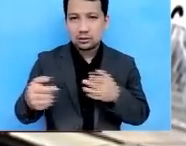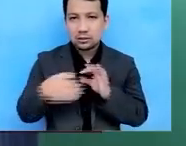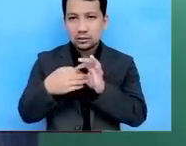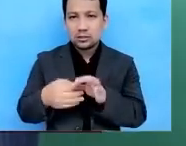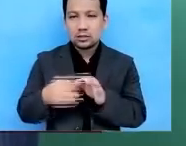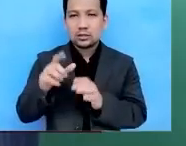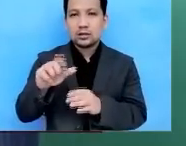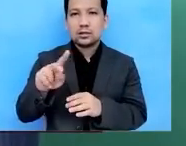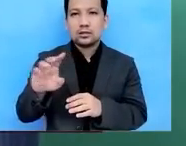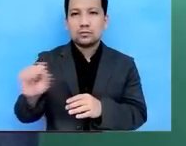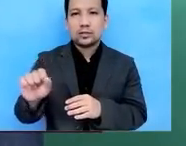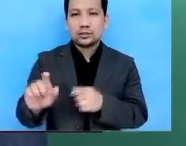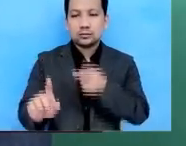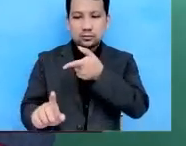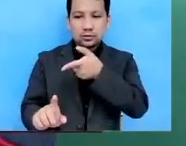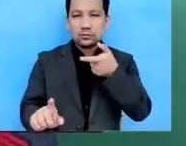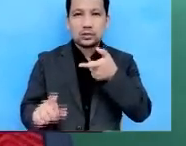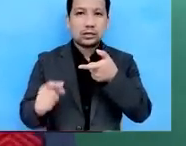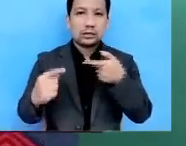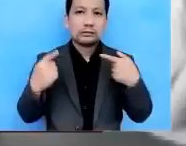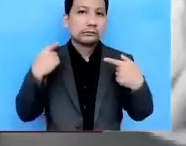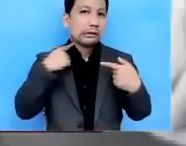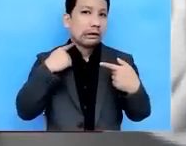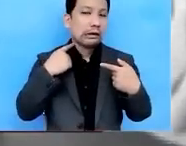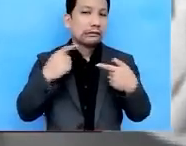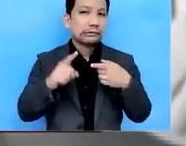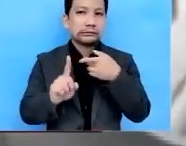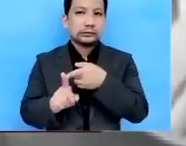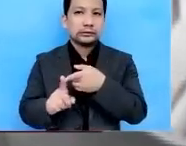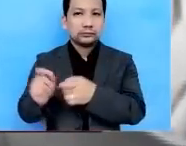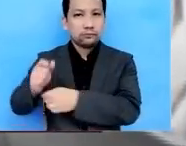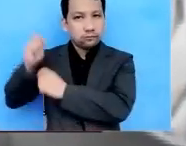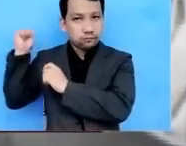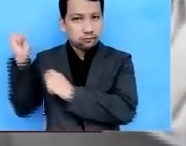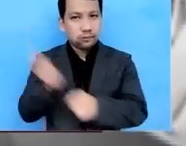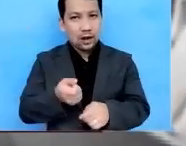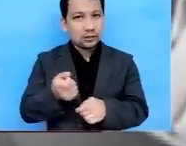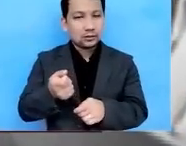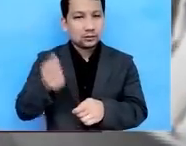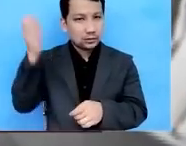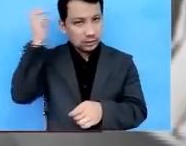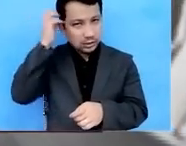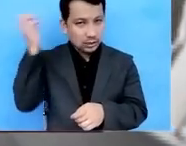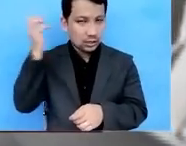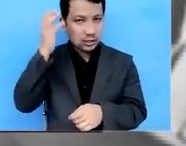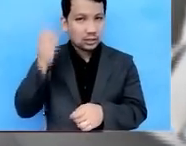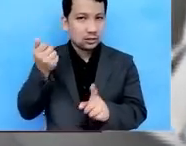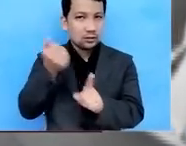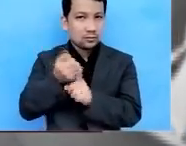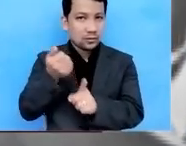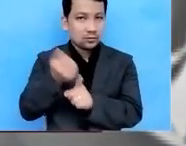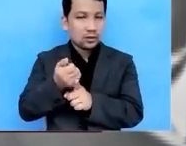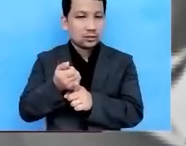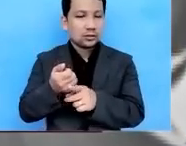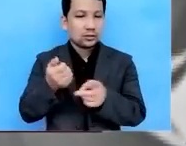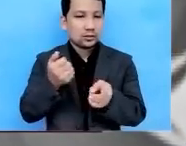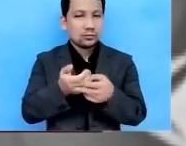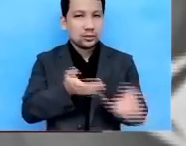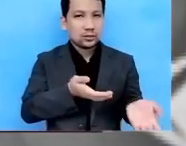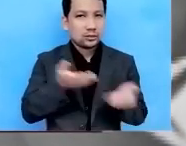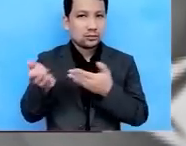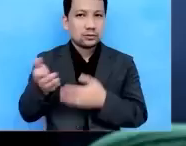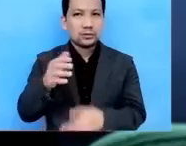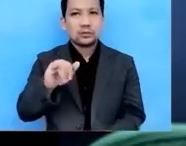Alabata. Nabaril daw sa leeg ang umano'y hitman. Hinampas din daw si Alabata sa ulo at binugbog, dahilan kaya nadala siya sa